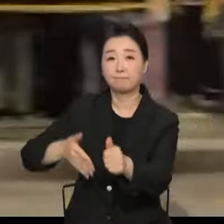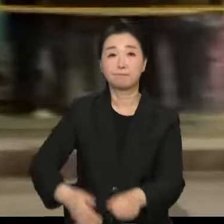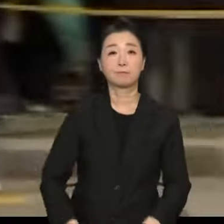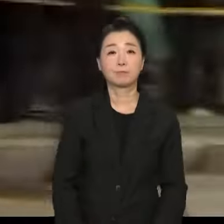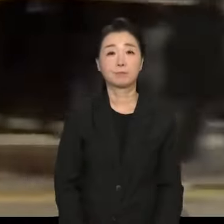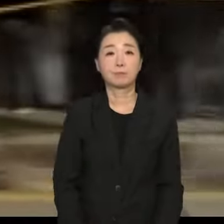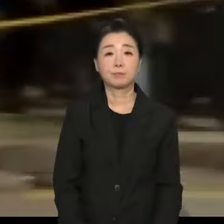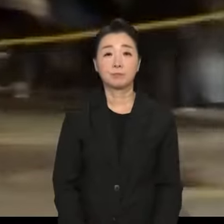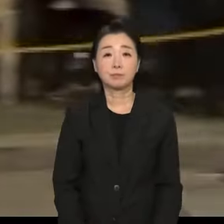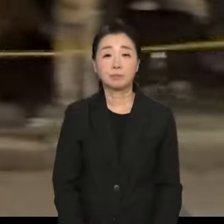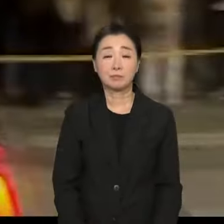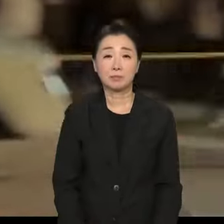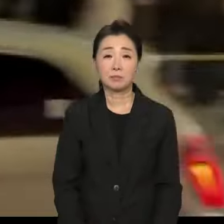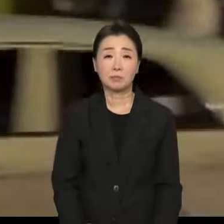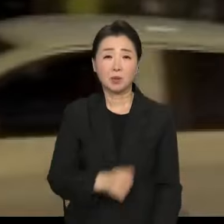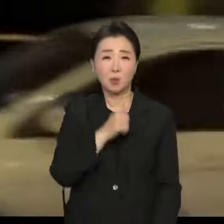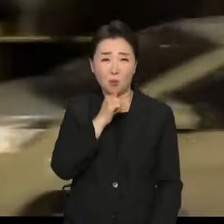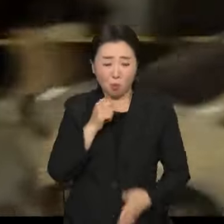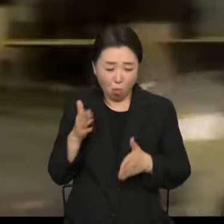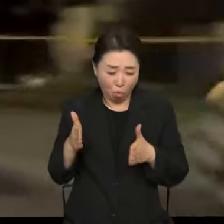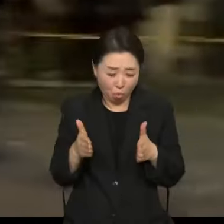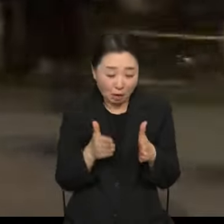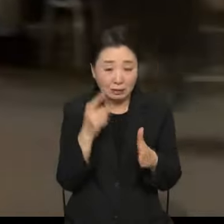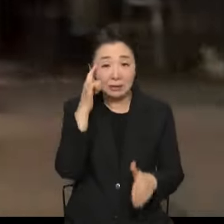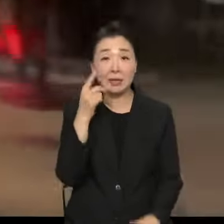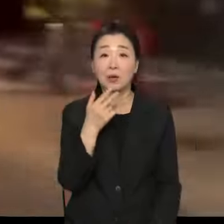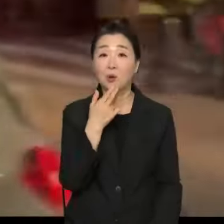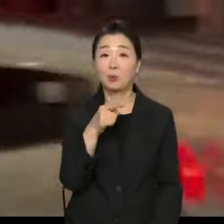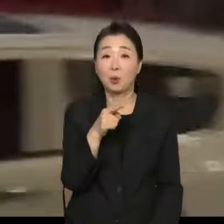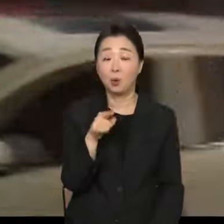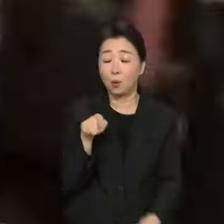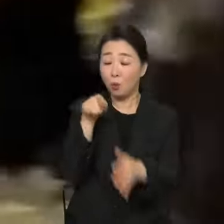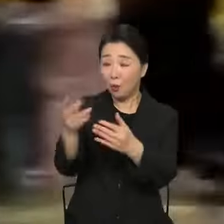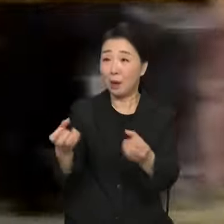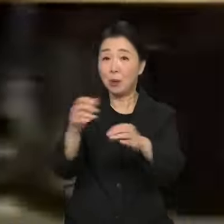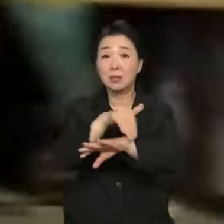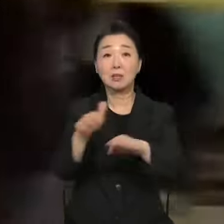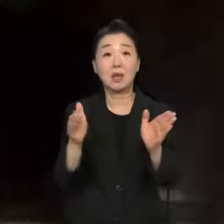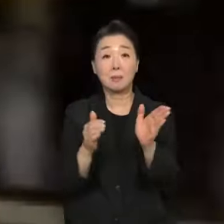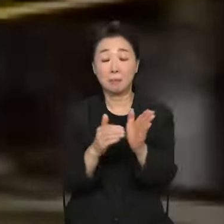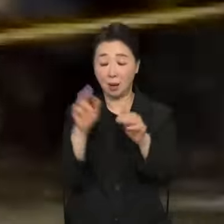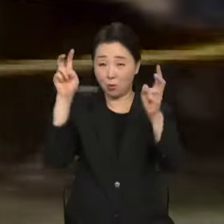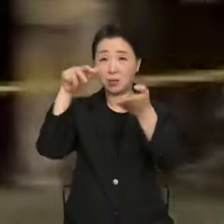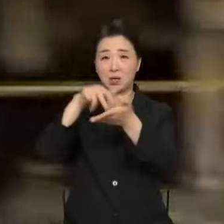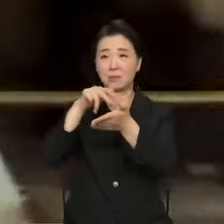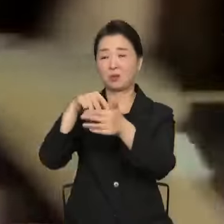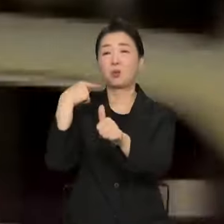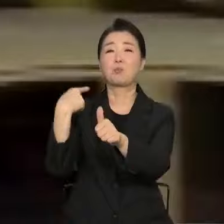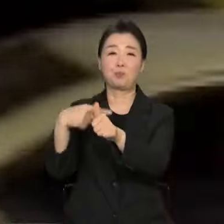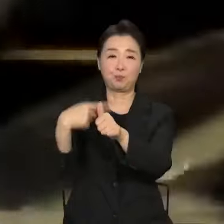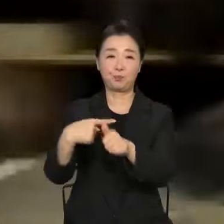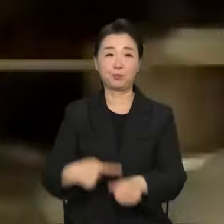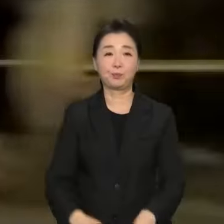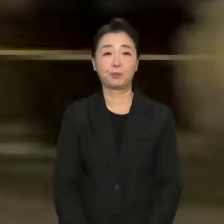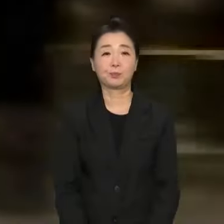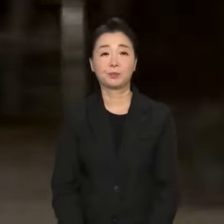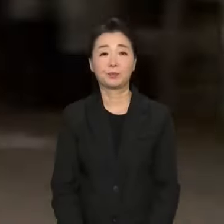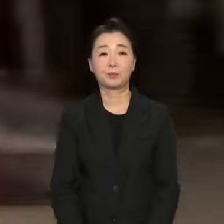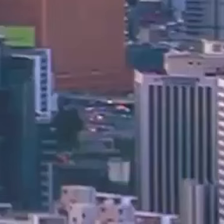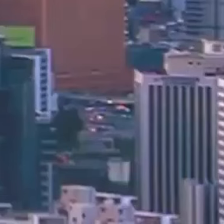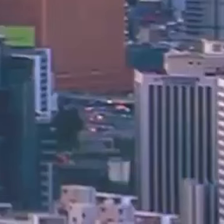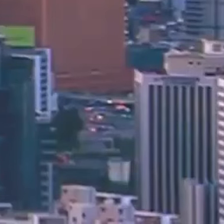밝혔습니다 하지만 좁은 골목을 고려하지 않고 외부 행사를 기획한 측에도 비판의 화살이 쏟아지고